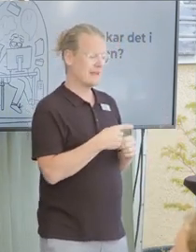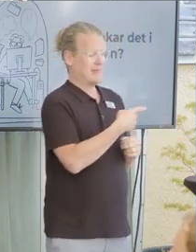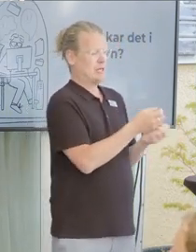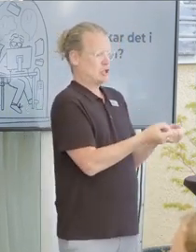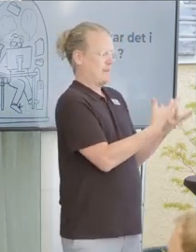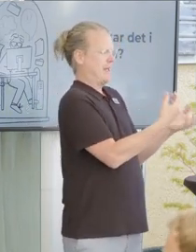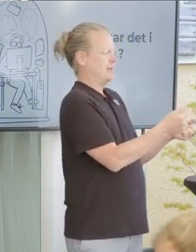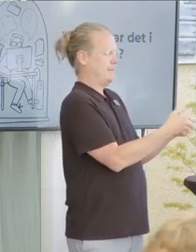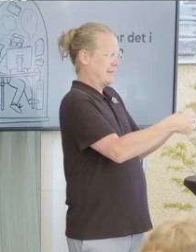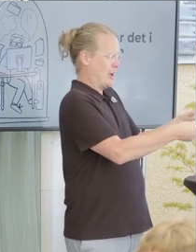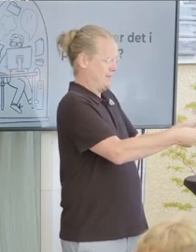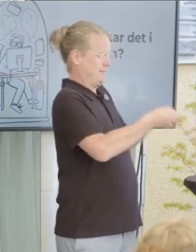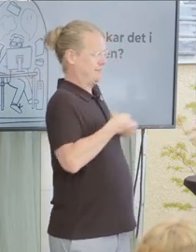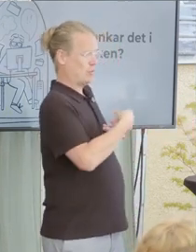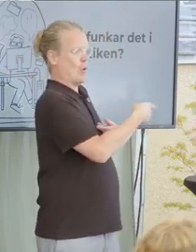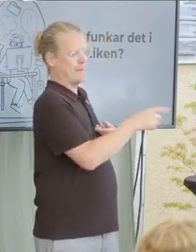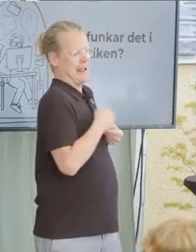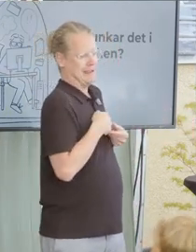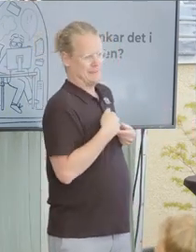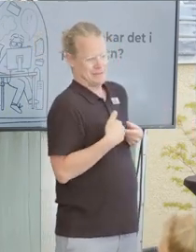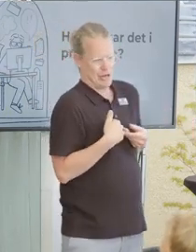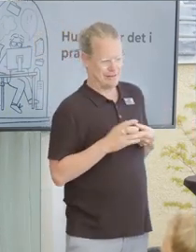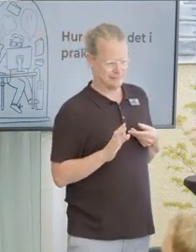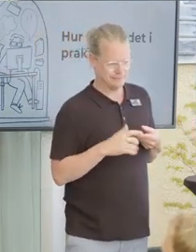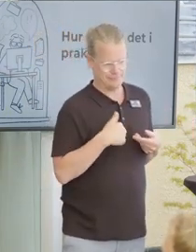det är någonting vi måste hantera. Och som myndighet måste vi